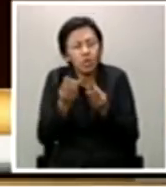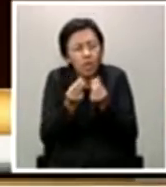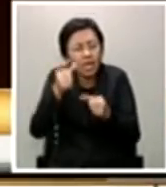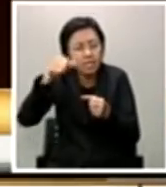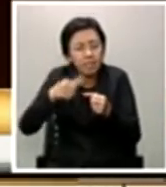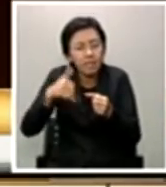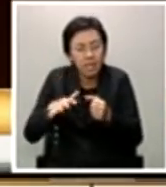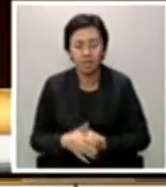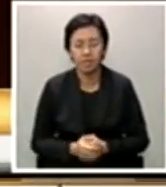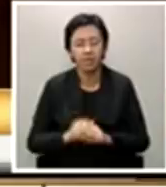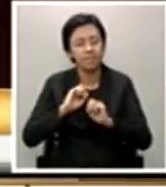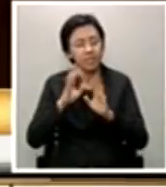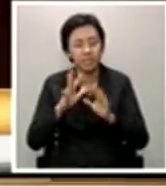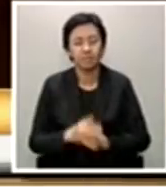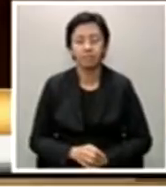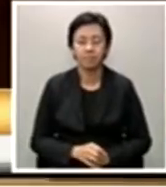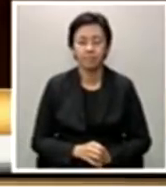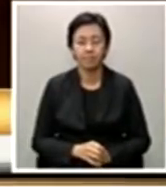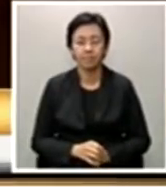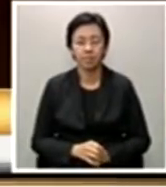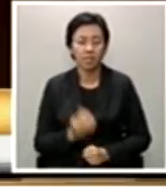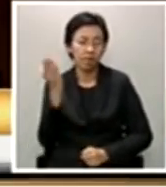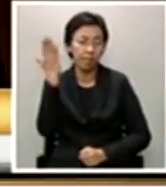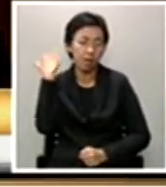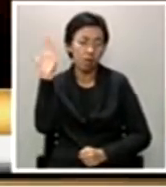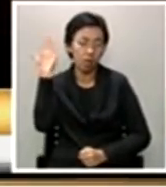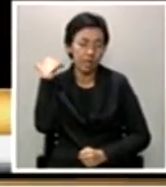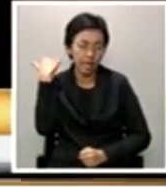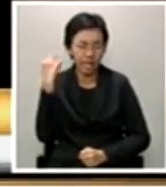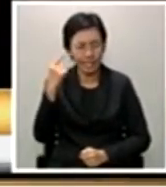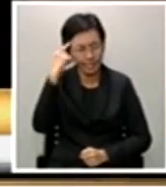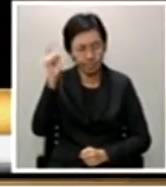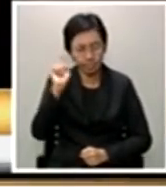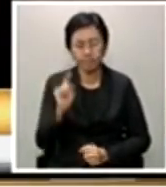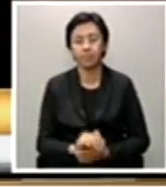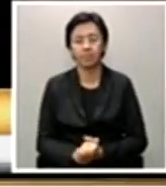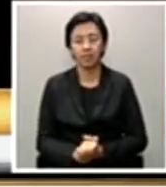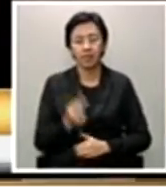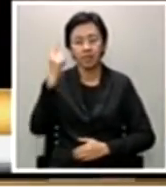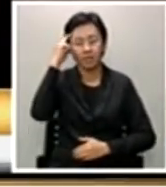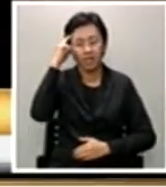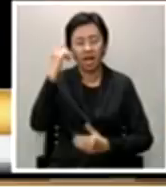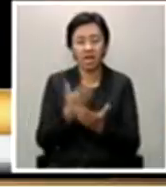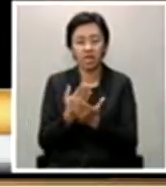ขไม่ชัดเจนในขณะนั้นความคิดมีอยู่อย่างเดียวก็คือว่าเราจะใช้การ